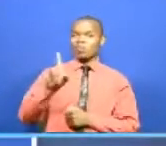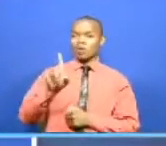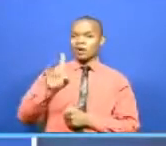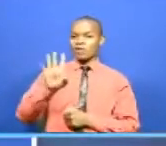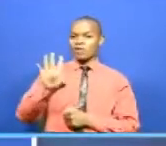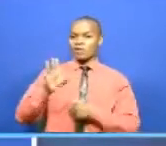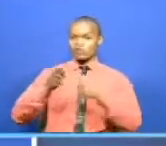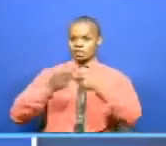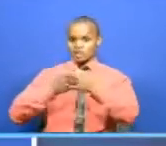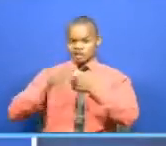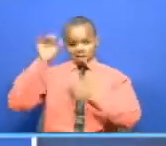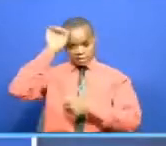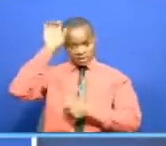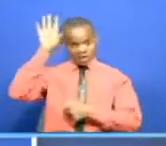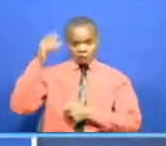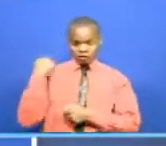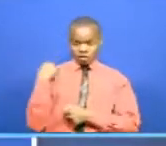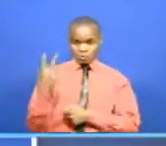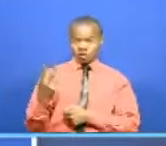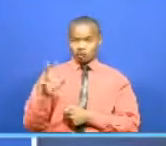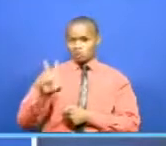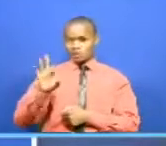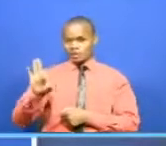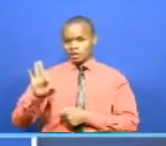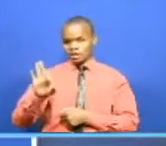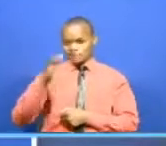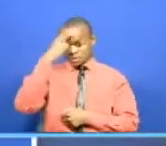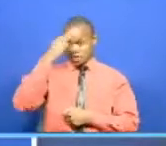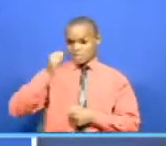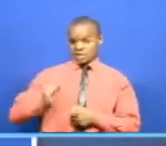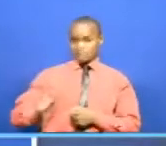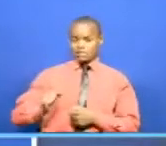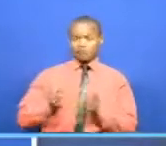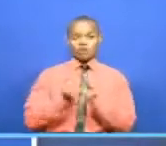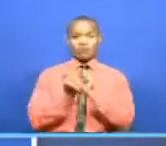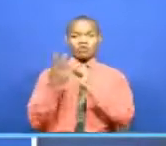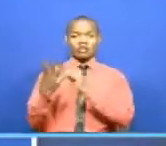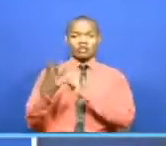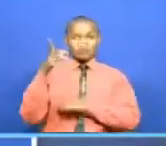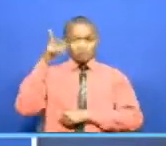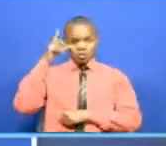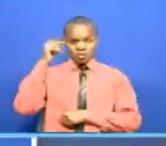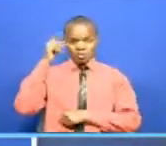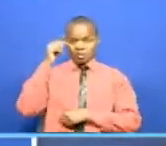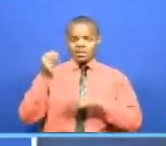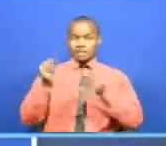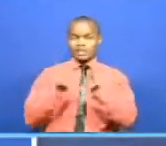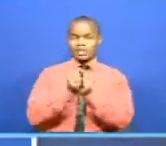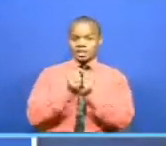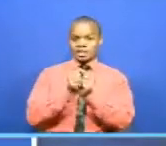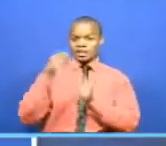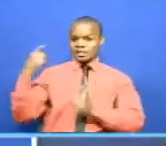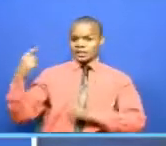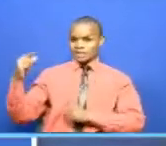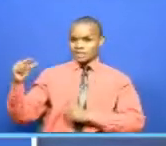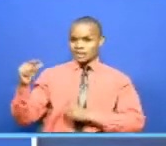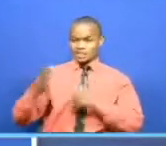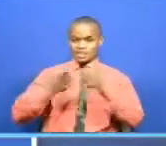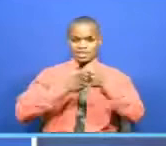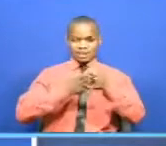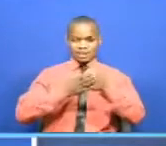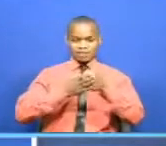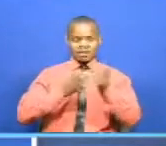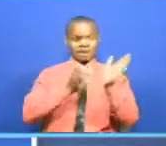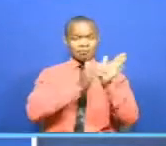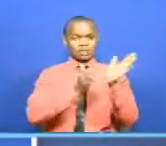149, Kiambu 23, Kajiado 14, Mombasa 10, Garissa 9, Machakos 9,